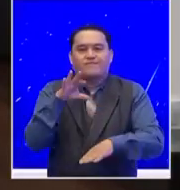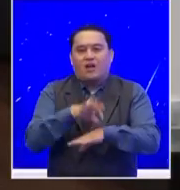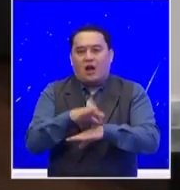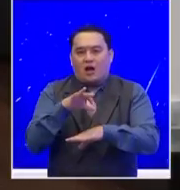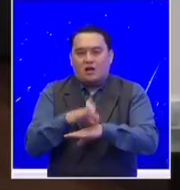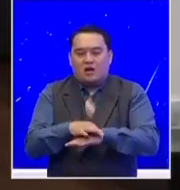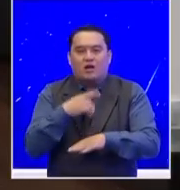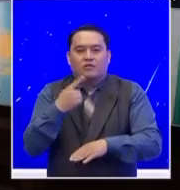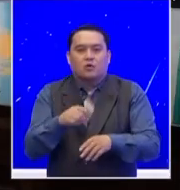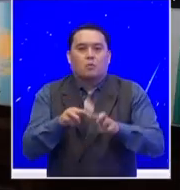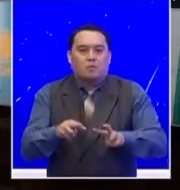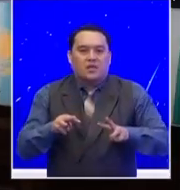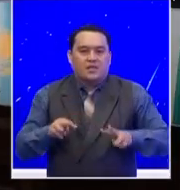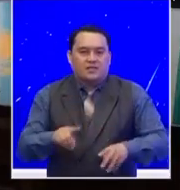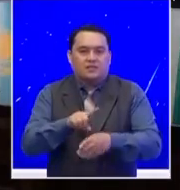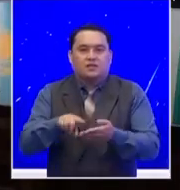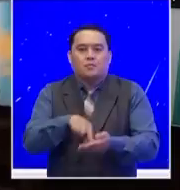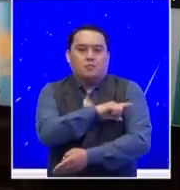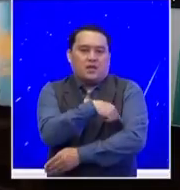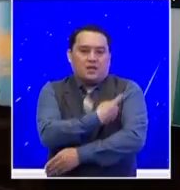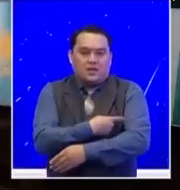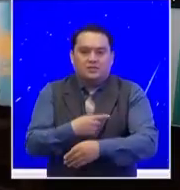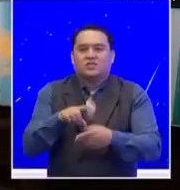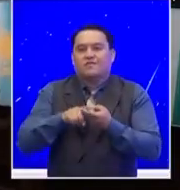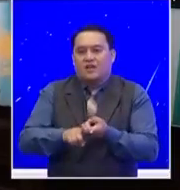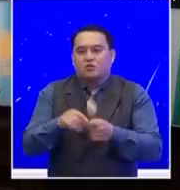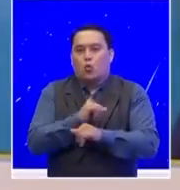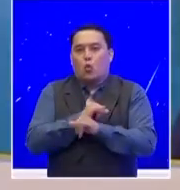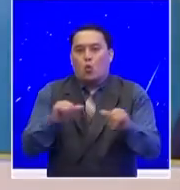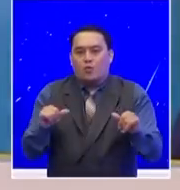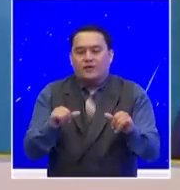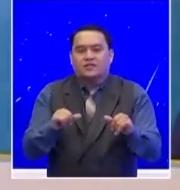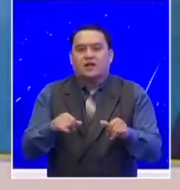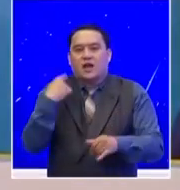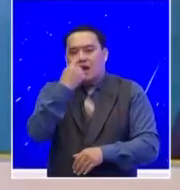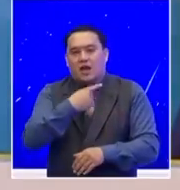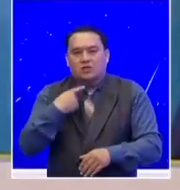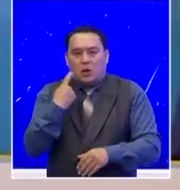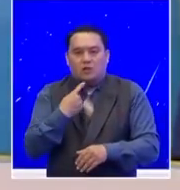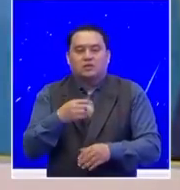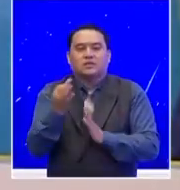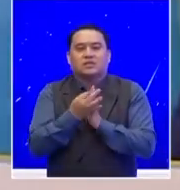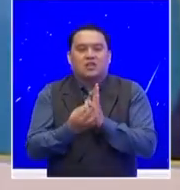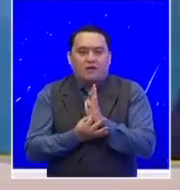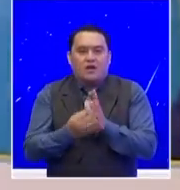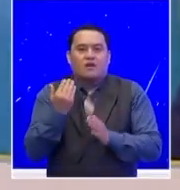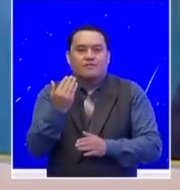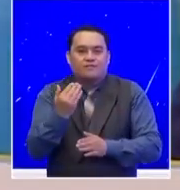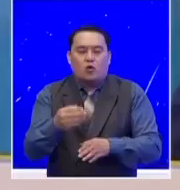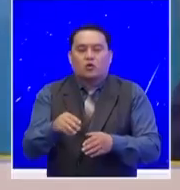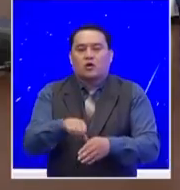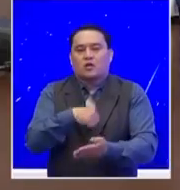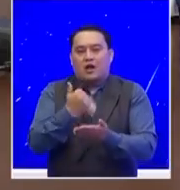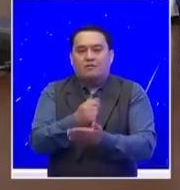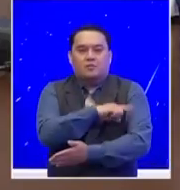выявляемость. Как говорит министр здравоохранения республики, это связано с расширением контингента лиц, проходящих тестирование. По словам Ельжана